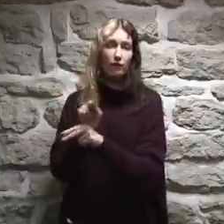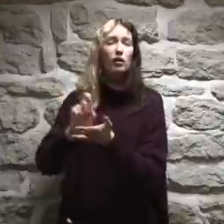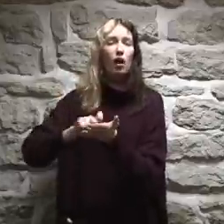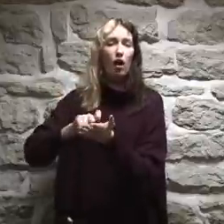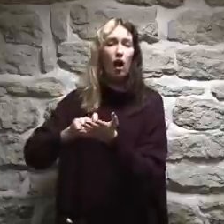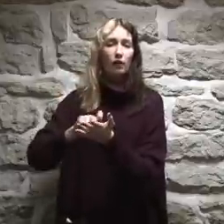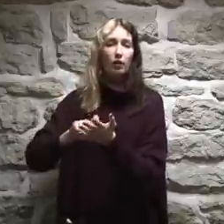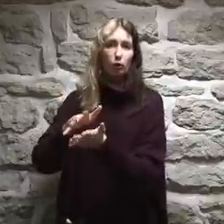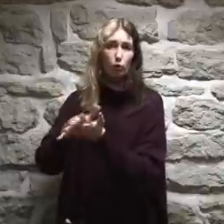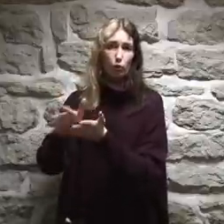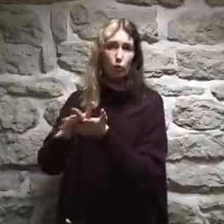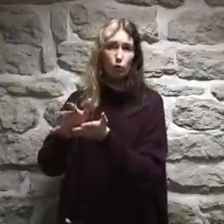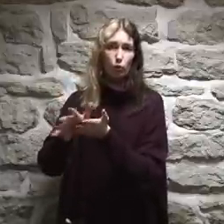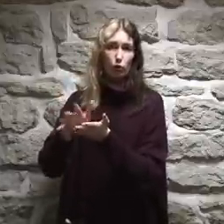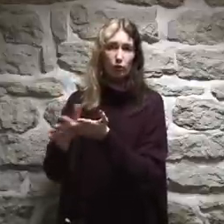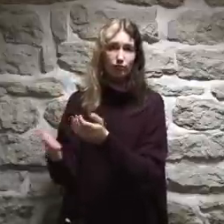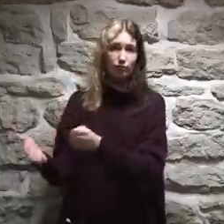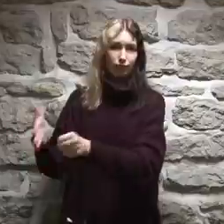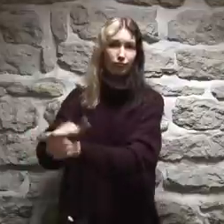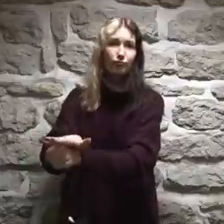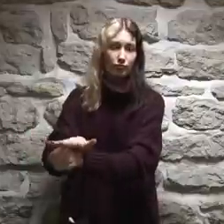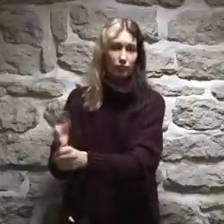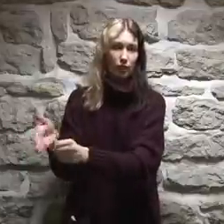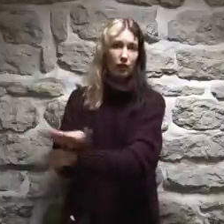kulude katteks. Ja